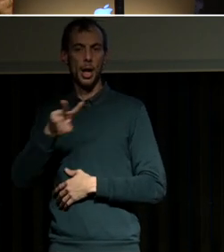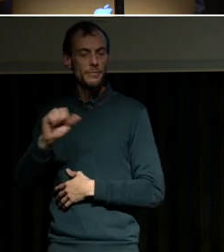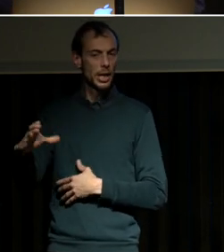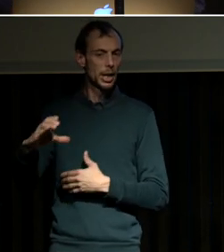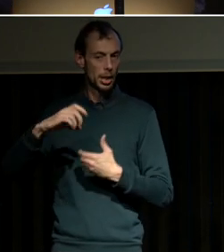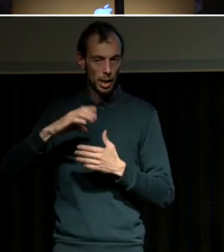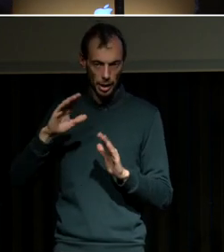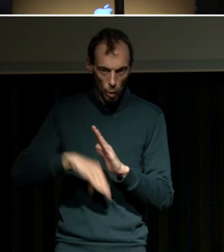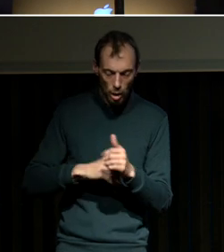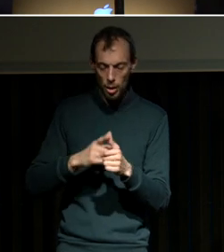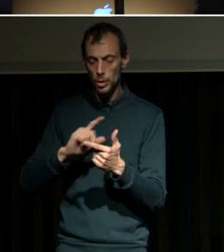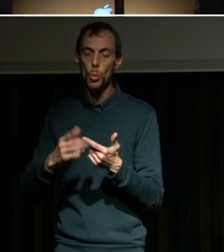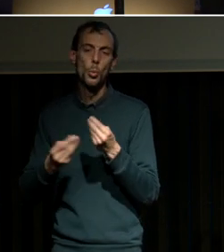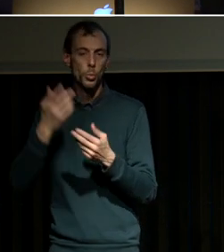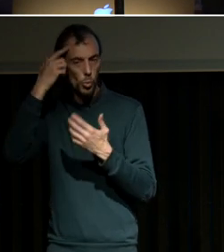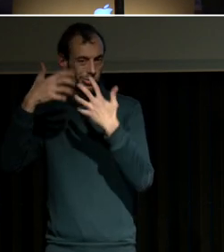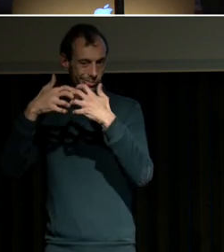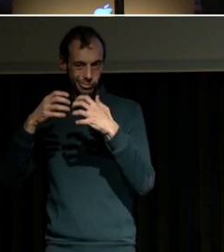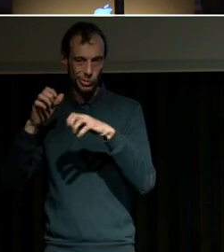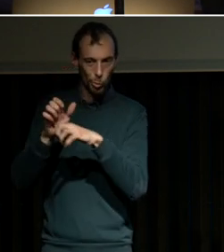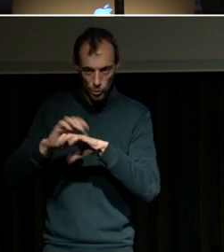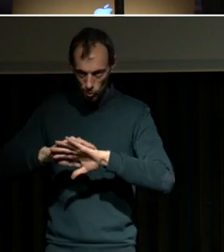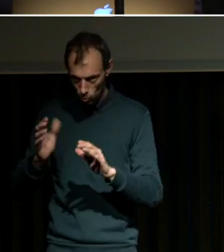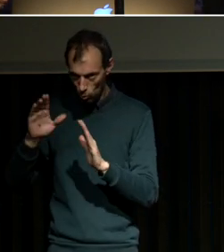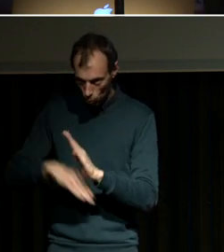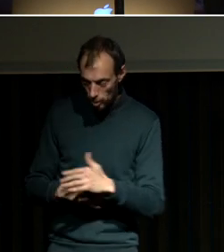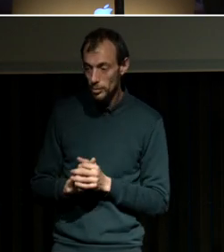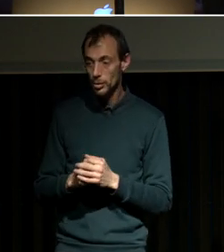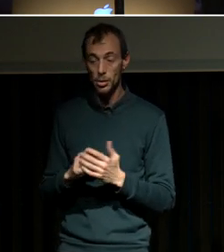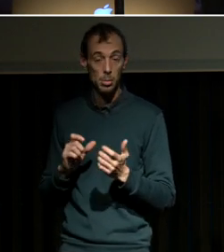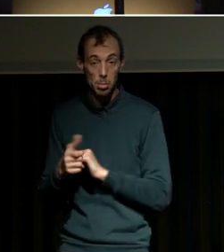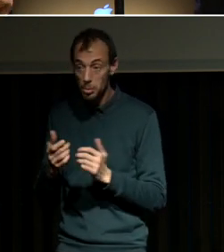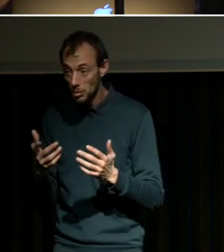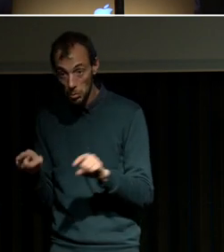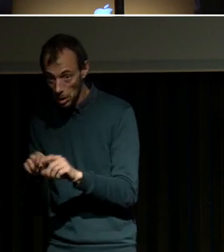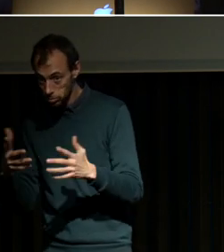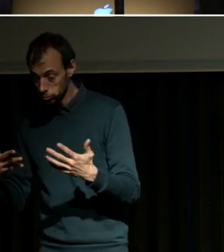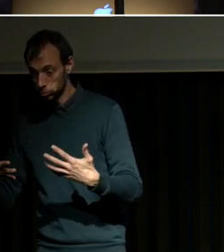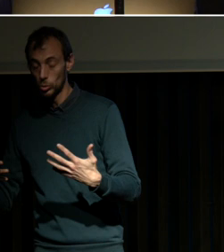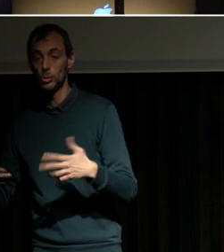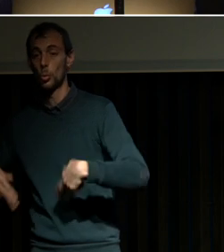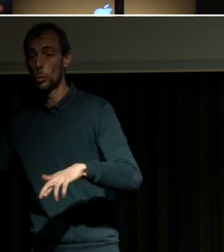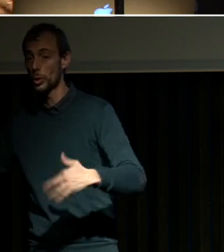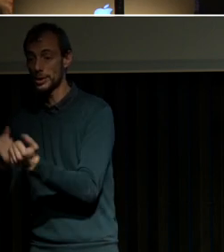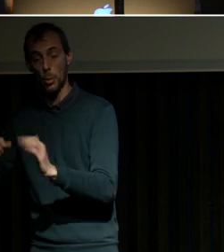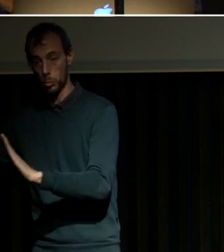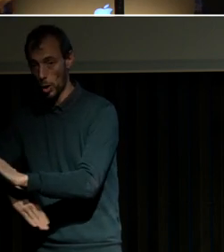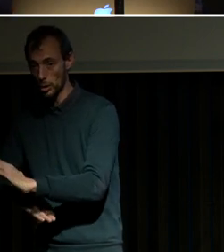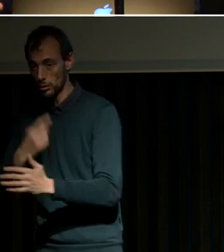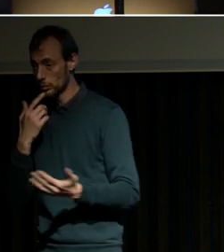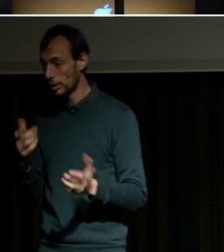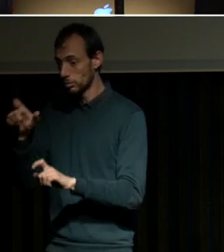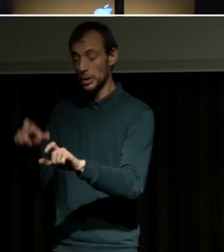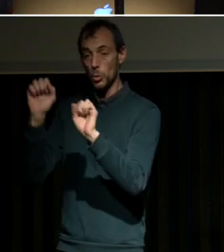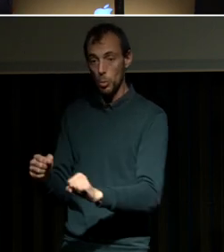conférence, ont fait diminuer la mortalité des AVC, moins d'accidents de la route, moins d'AVC, eh bien, ça veut dire moins de donneurs. Et donc, ça se traduit